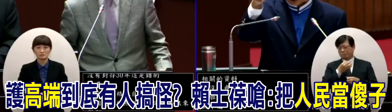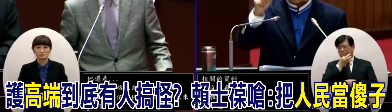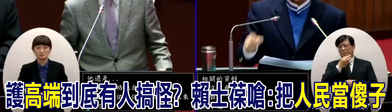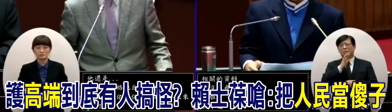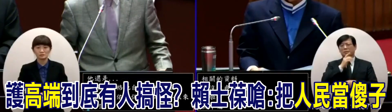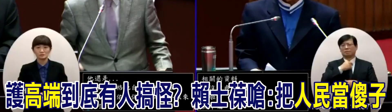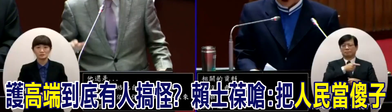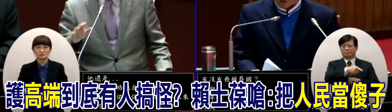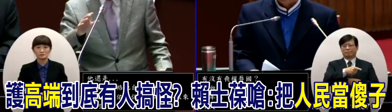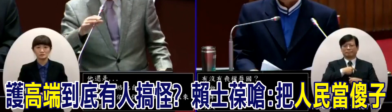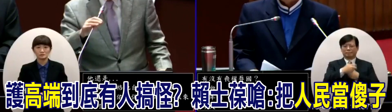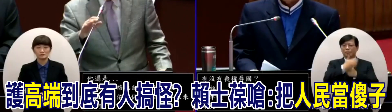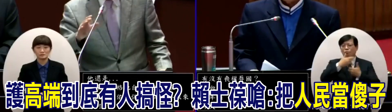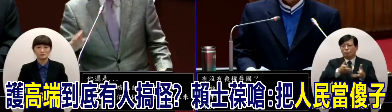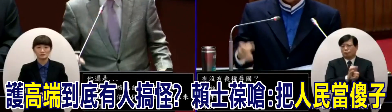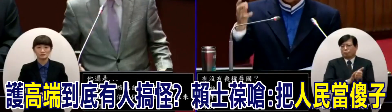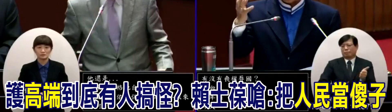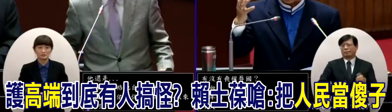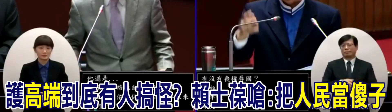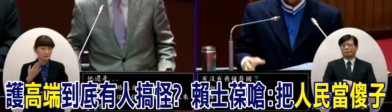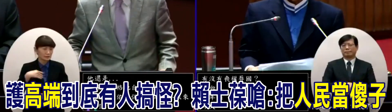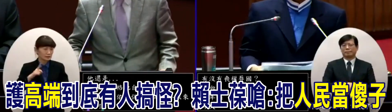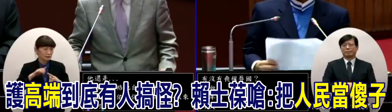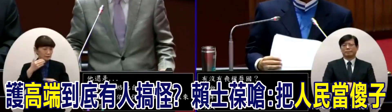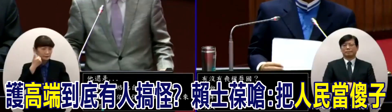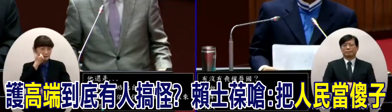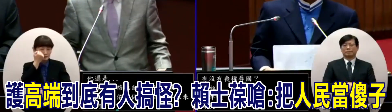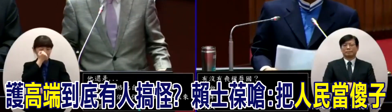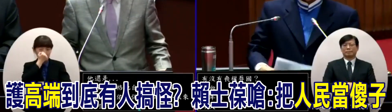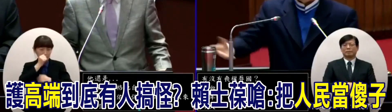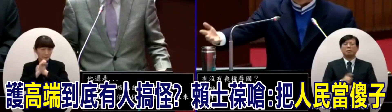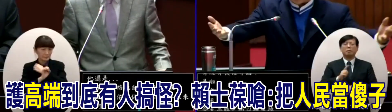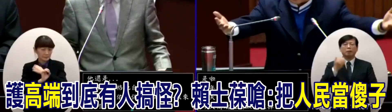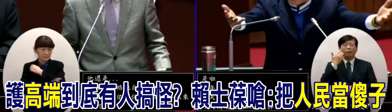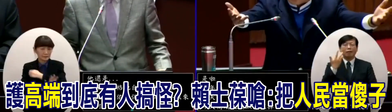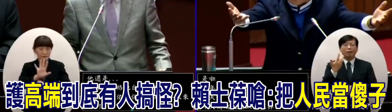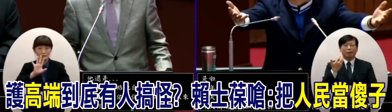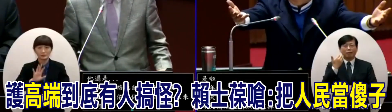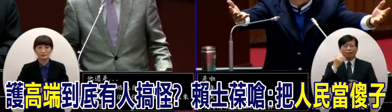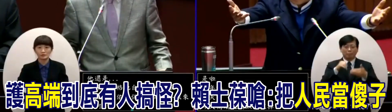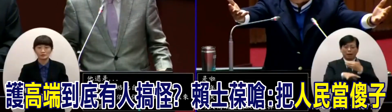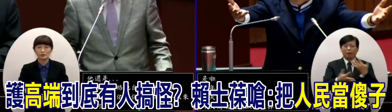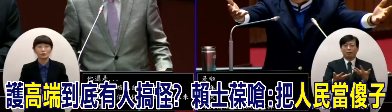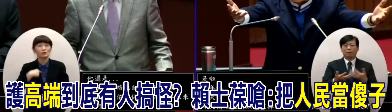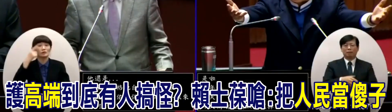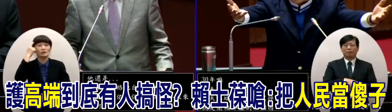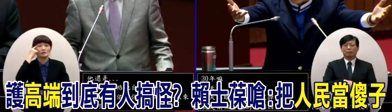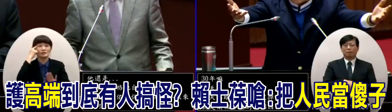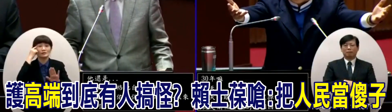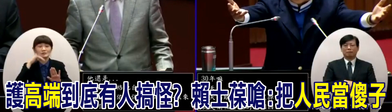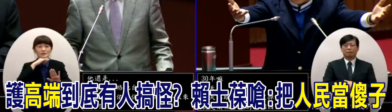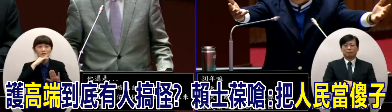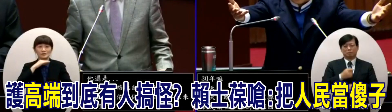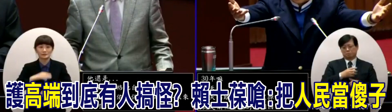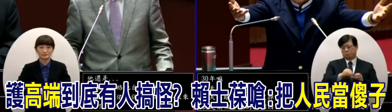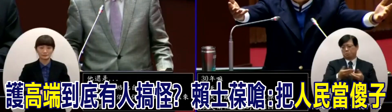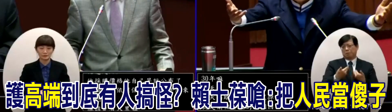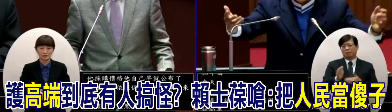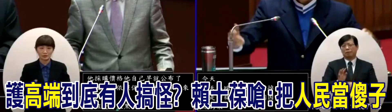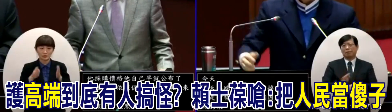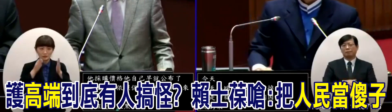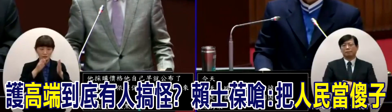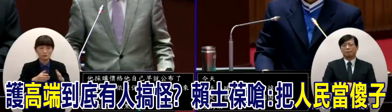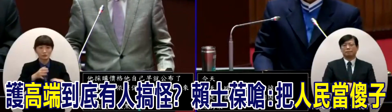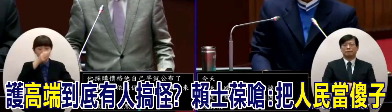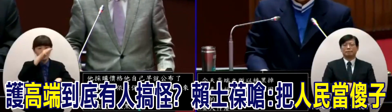福部中的一个因， 应该是有人黑的。 有人什么？到现在为止也不给啊。 我想谁在攻击高端，大家